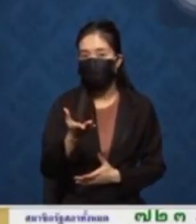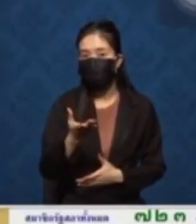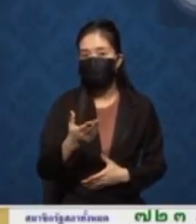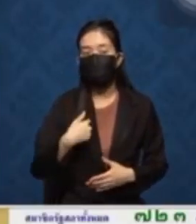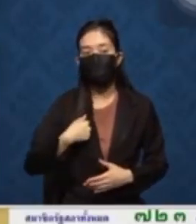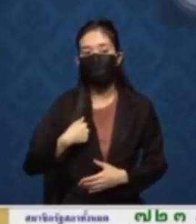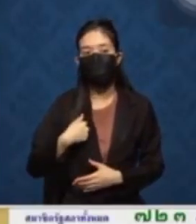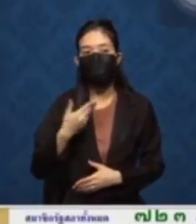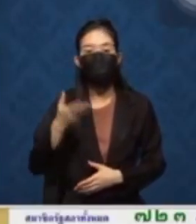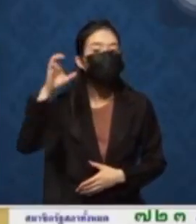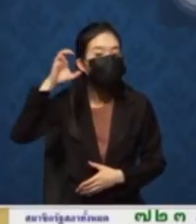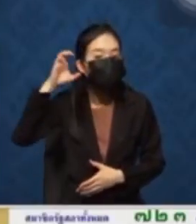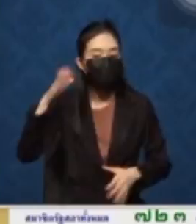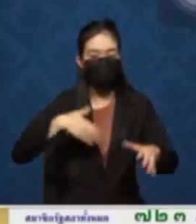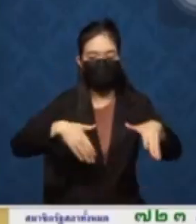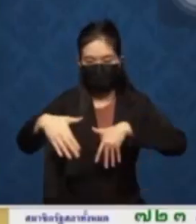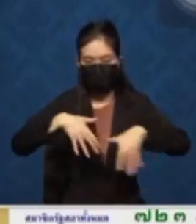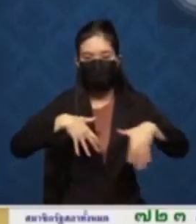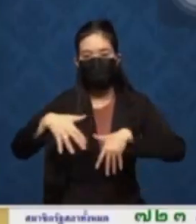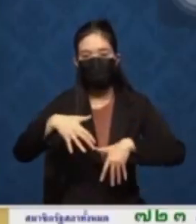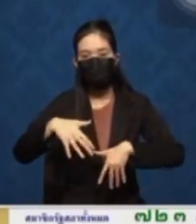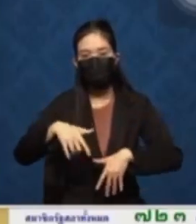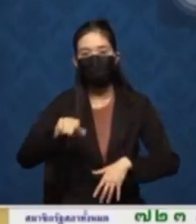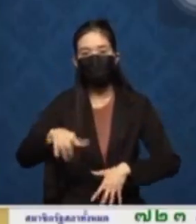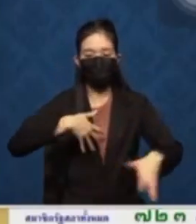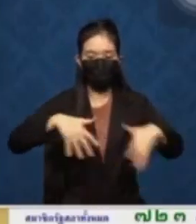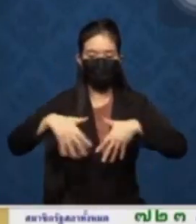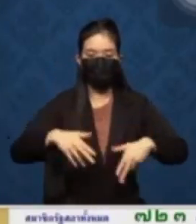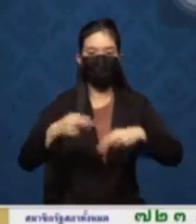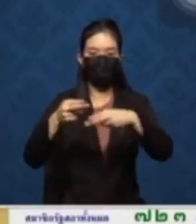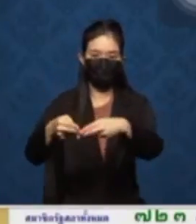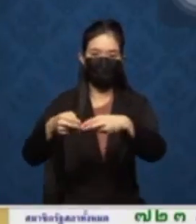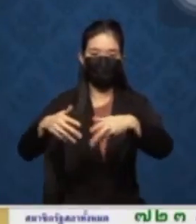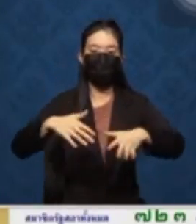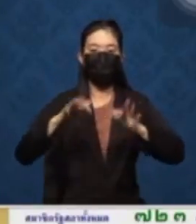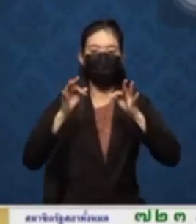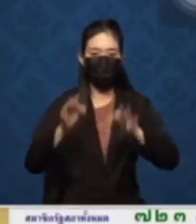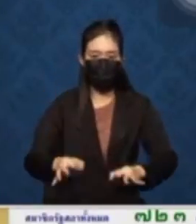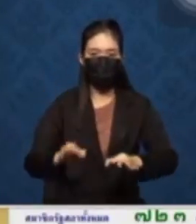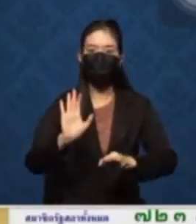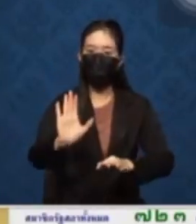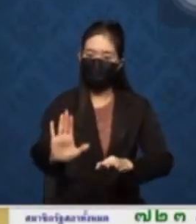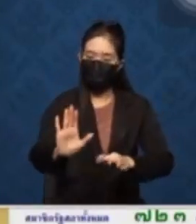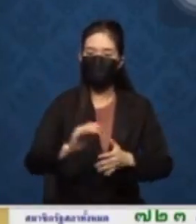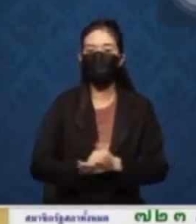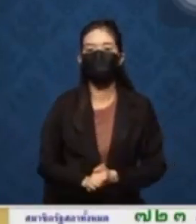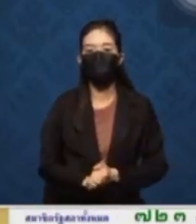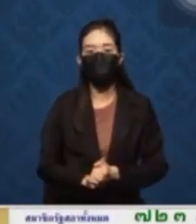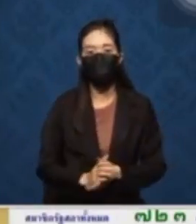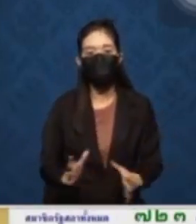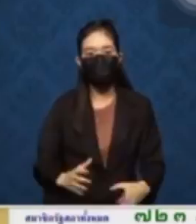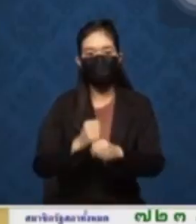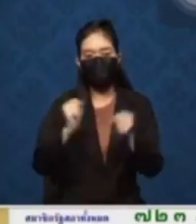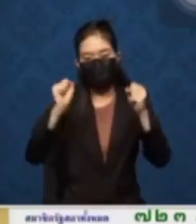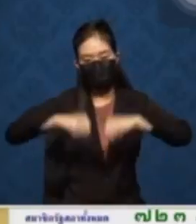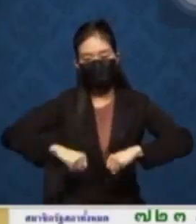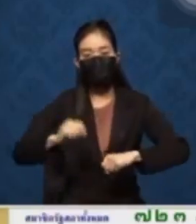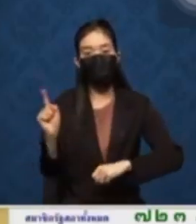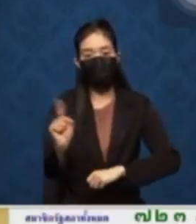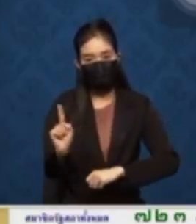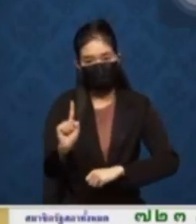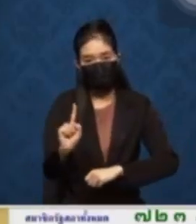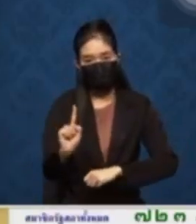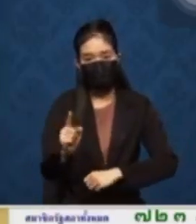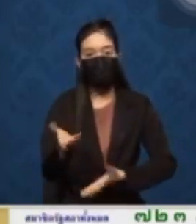แค่ครั้งเดียวก็พอให้เขาสามารถตัดสินเรื่องร่างแก้ไขรัฐธรรมนูญฉบับนี้ได้ด้วยเสียงของเขาเองในการจัดทำประชามติทุกท่านทราบอยู่แ